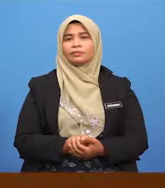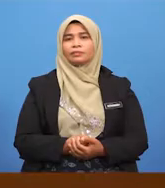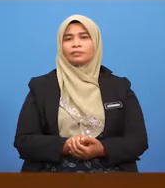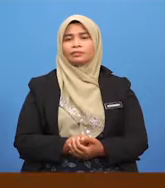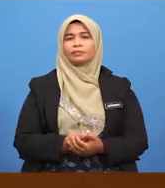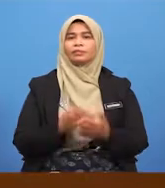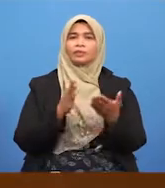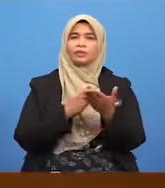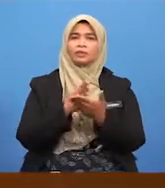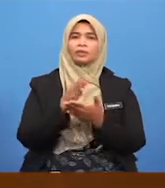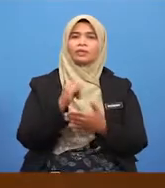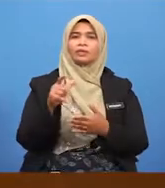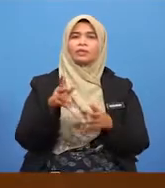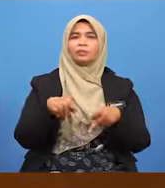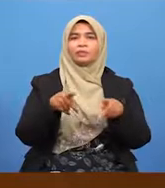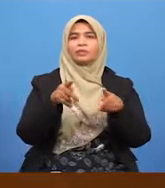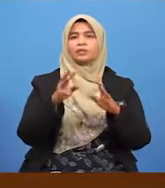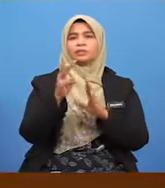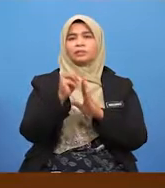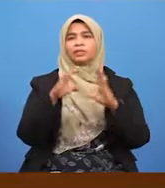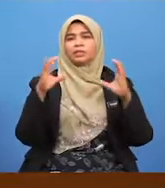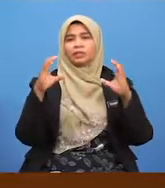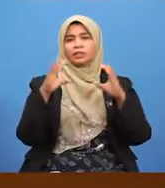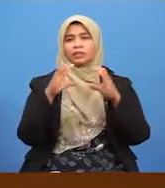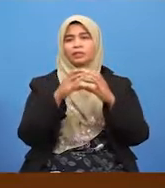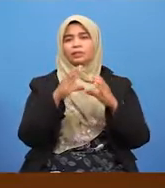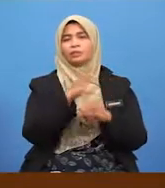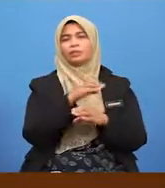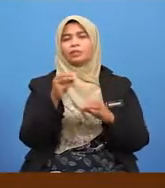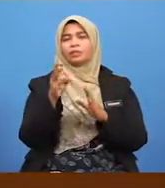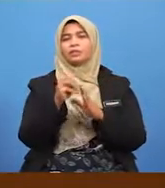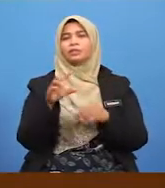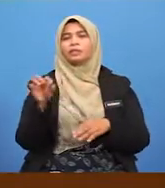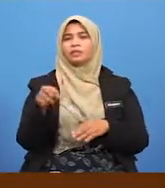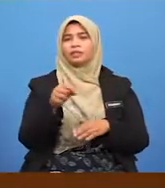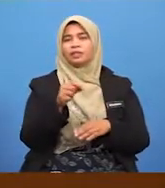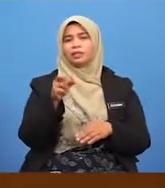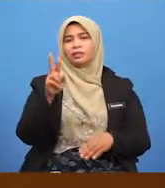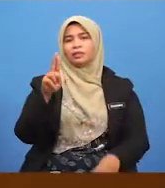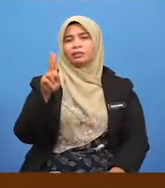keset terusnya ilah proses dan menjahit rusuk